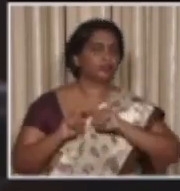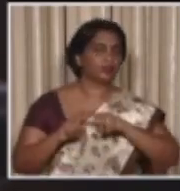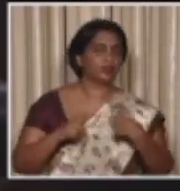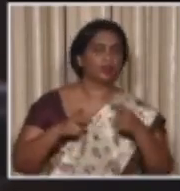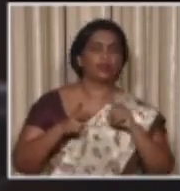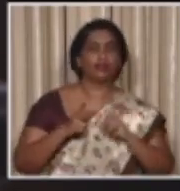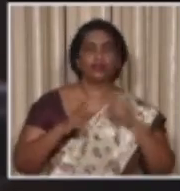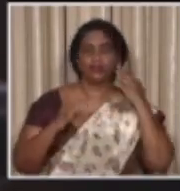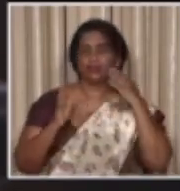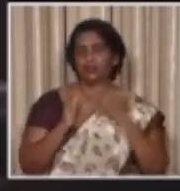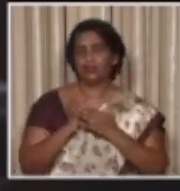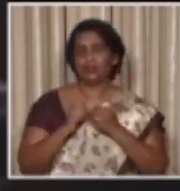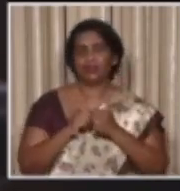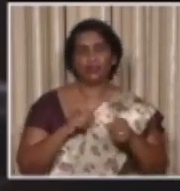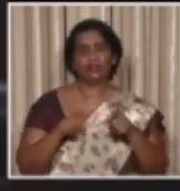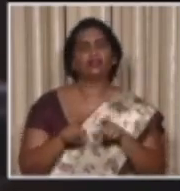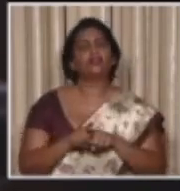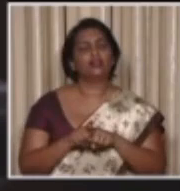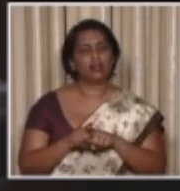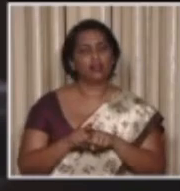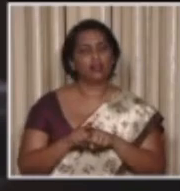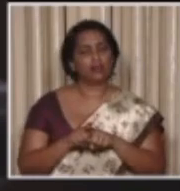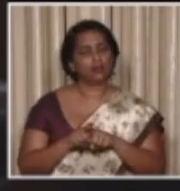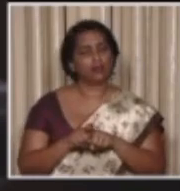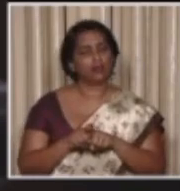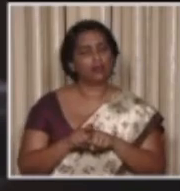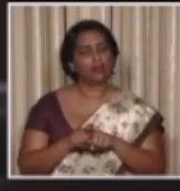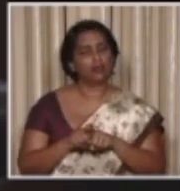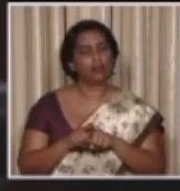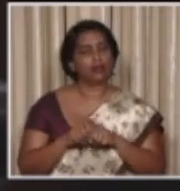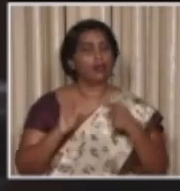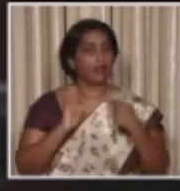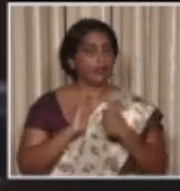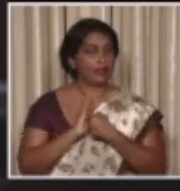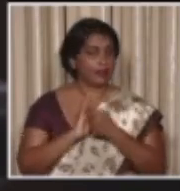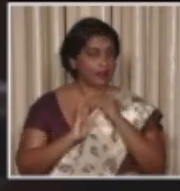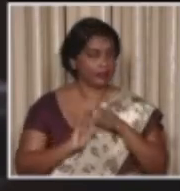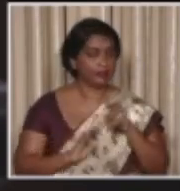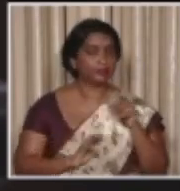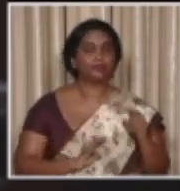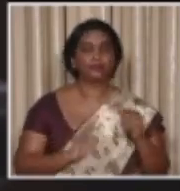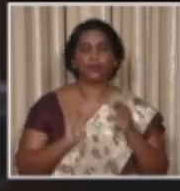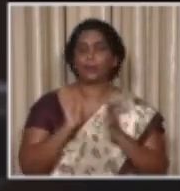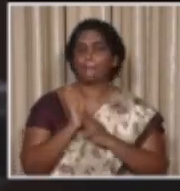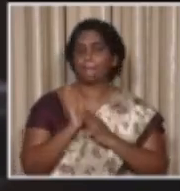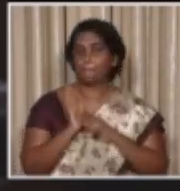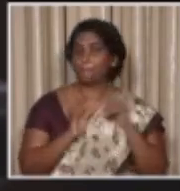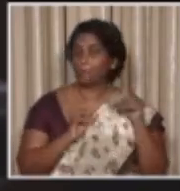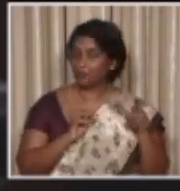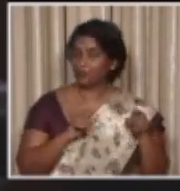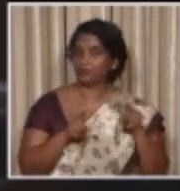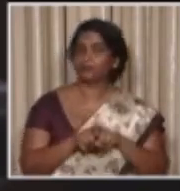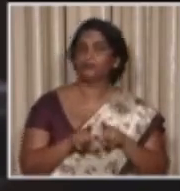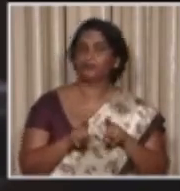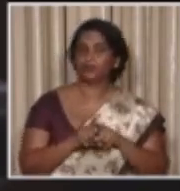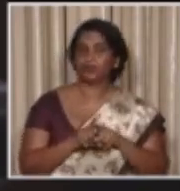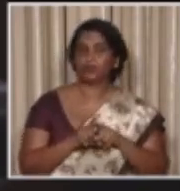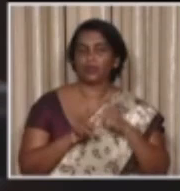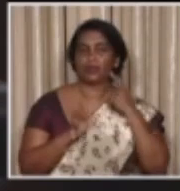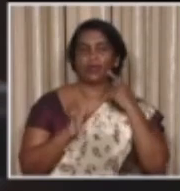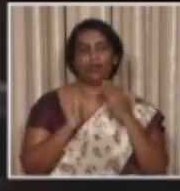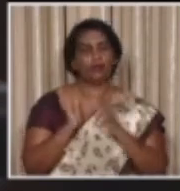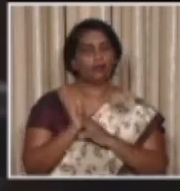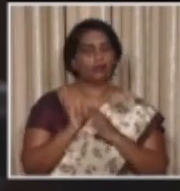ගත්තාම නැගෙනහිරෙන් ගත්තාම මයිල නැගෙනහිරෙන් ගත්තාම මයිලත්මඩු ඒ වගේම මාදවණයි